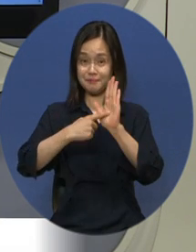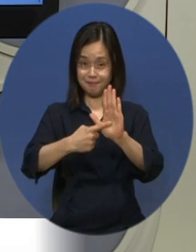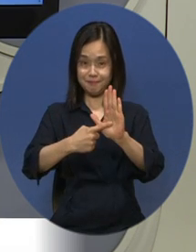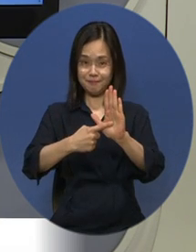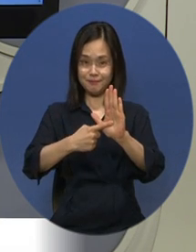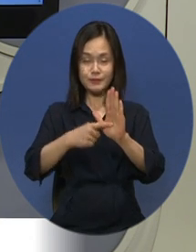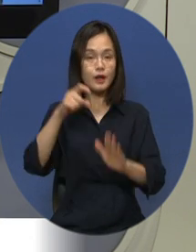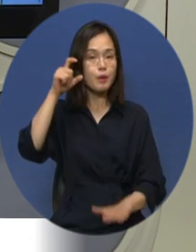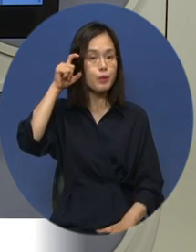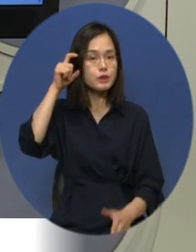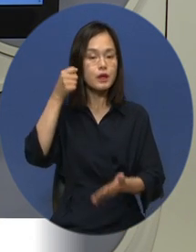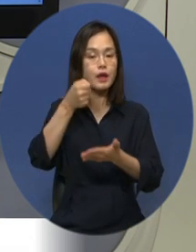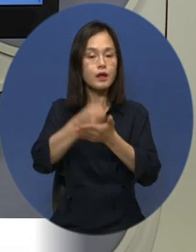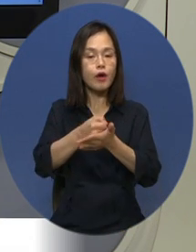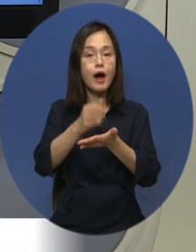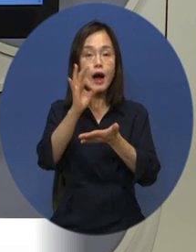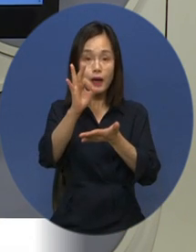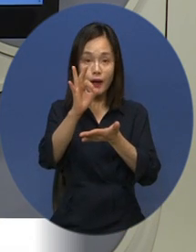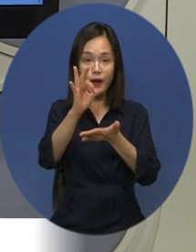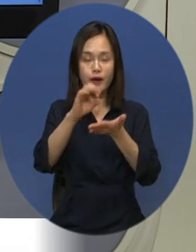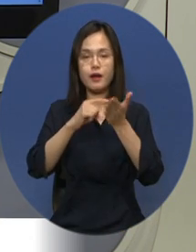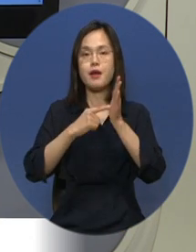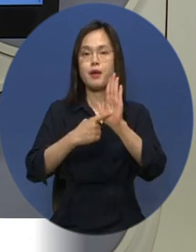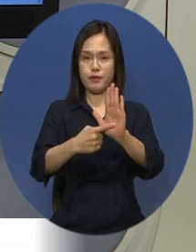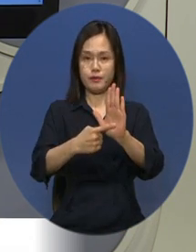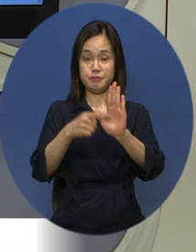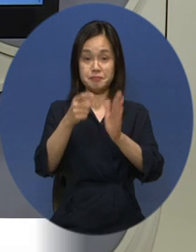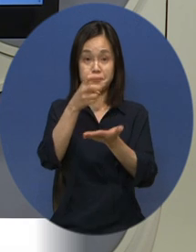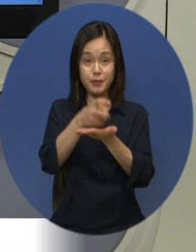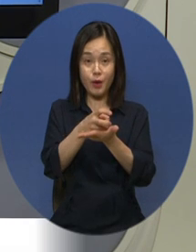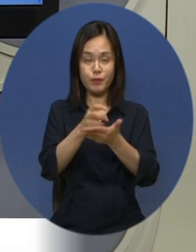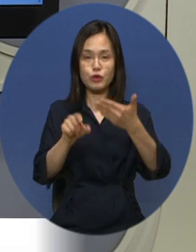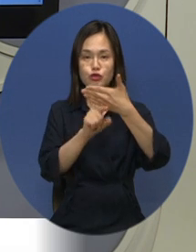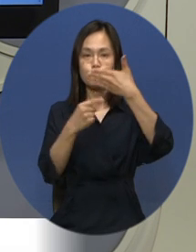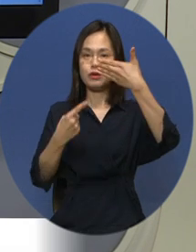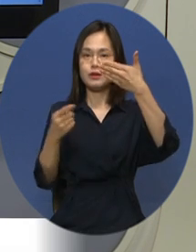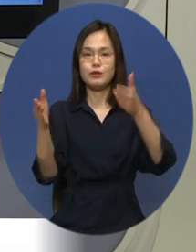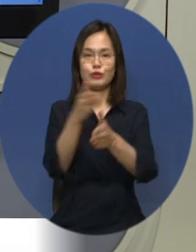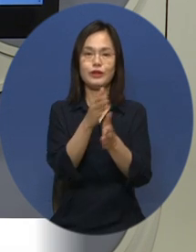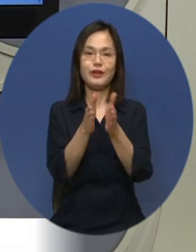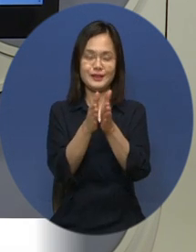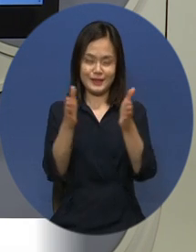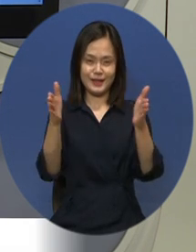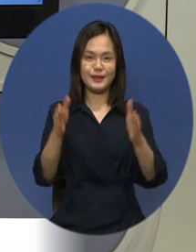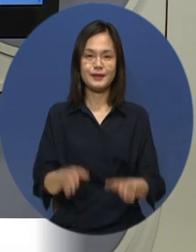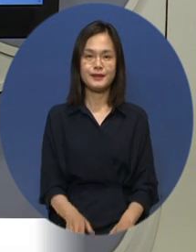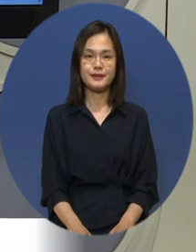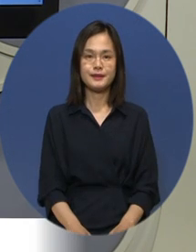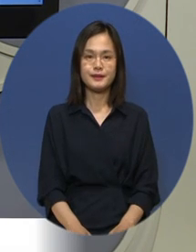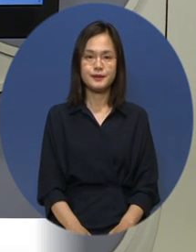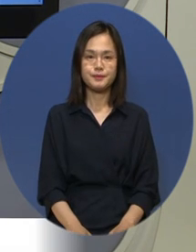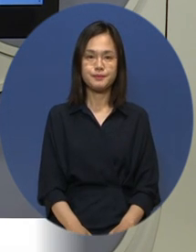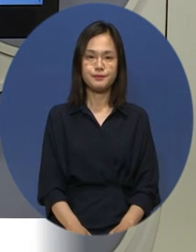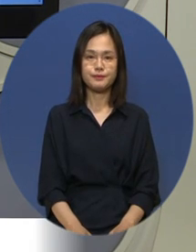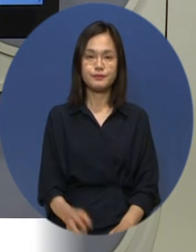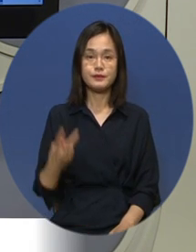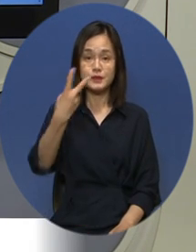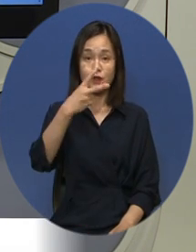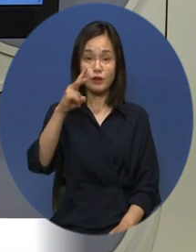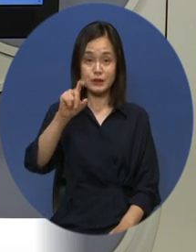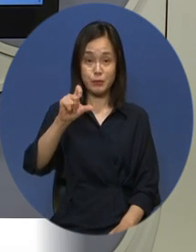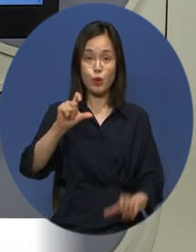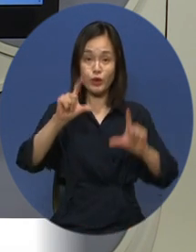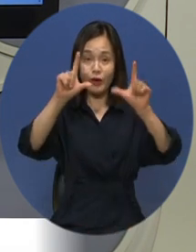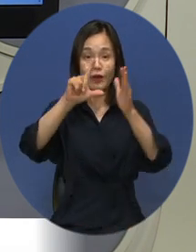고시에 따른 제품별 가격 고시 제 를 지난 1일부터 시행했다 고 밝혔는데요 지난 2015년